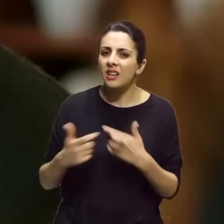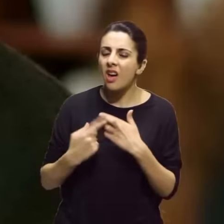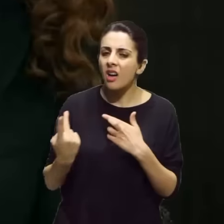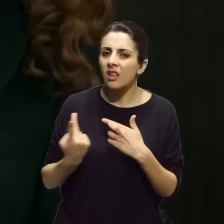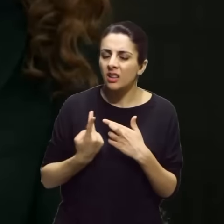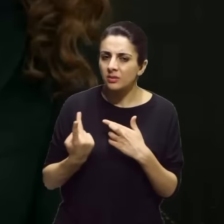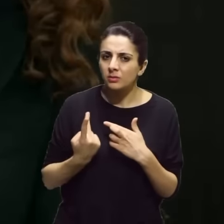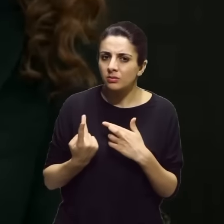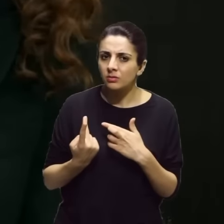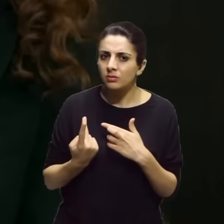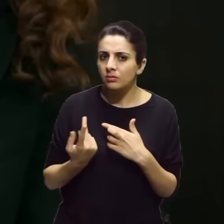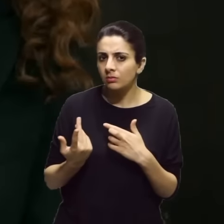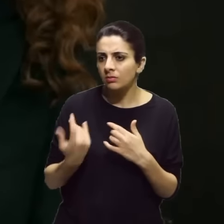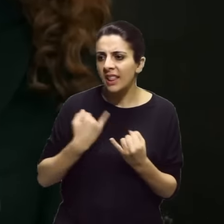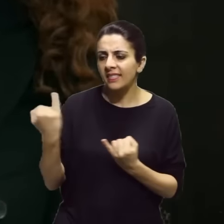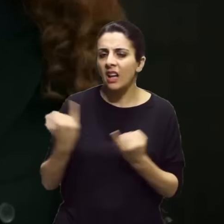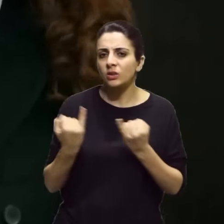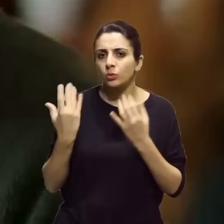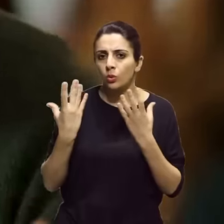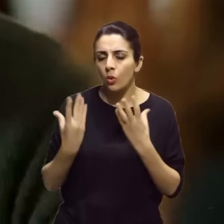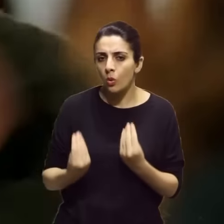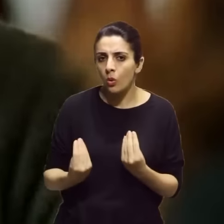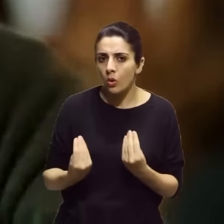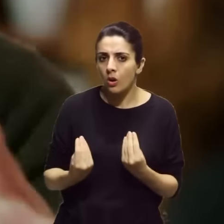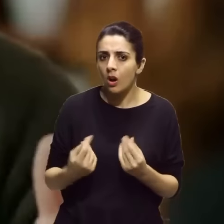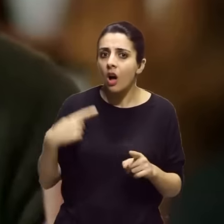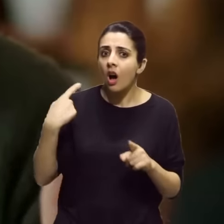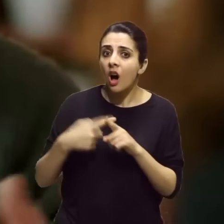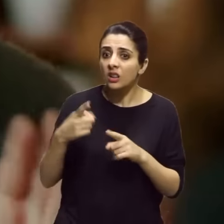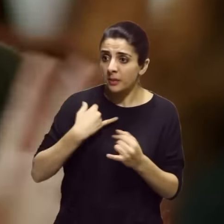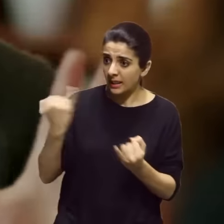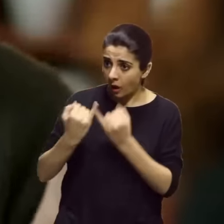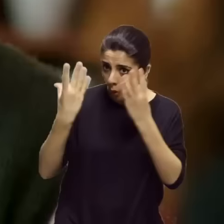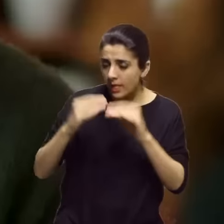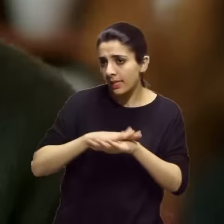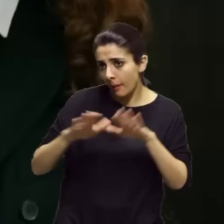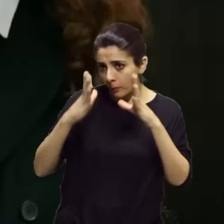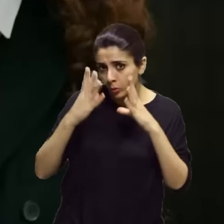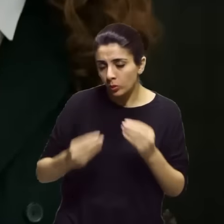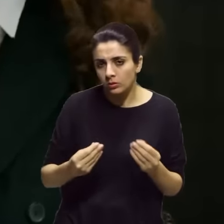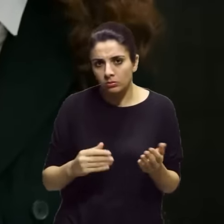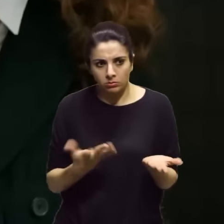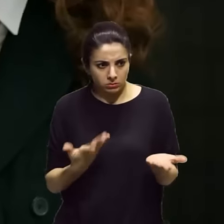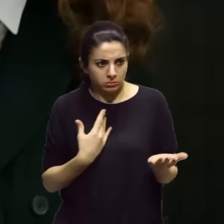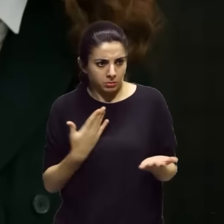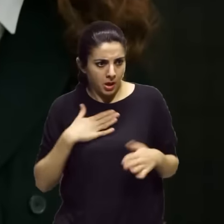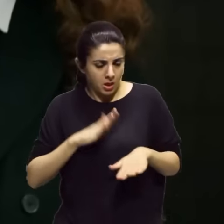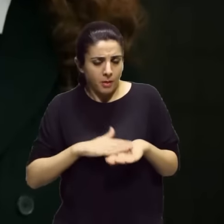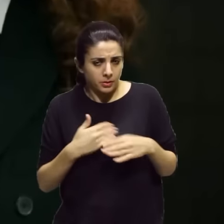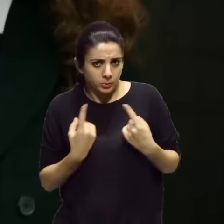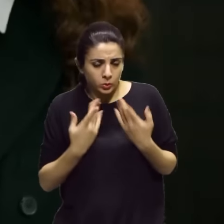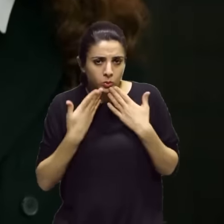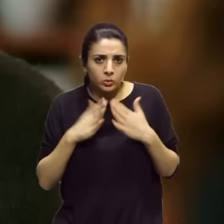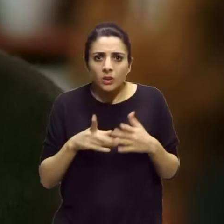Reyhan'la en nihayetinde tartıştık. Yani üstüne bir tur da seninle tartışalım, tam olsun. Ay niye canım, ben ne yaptım ki